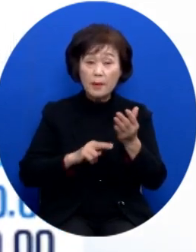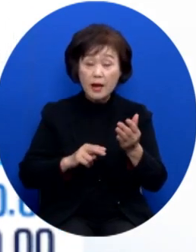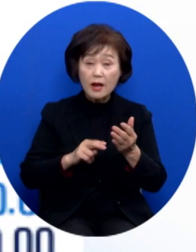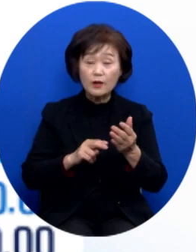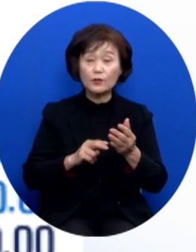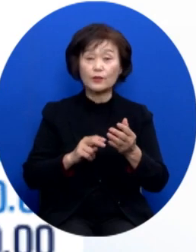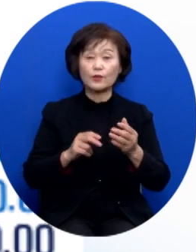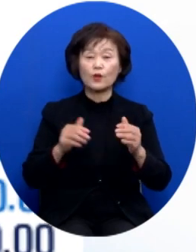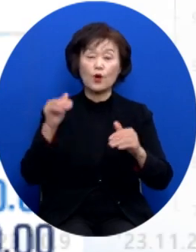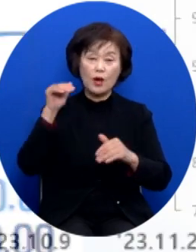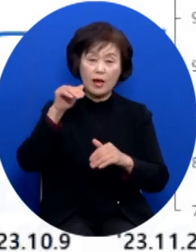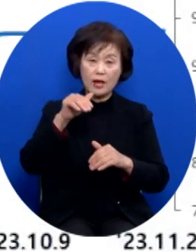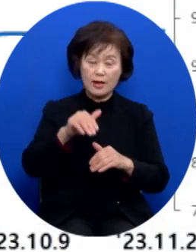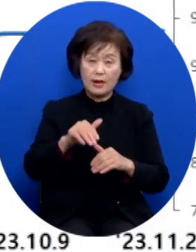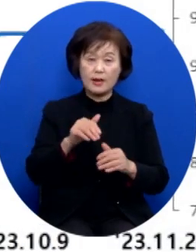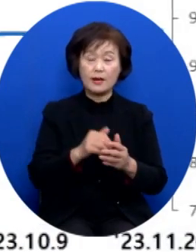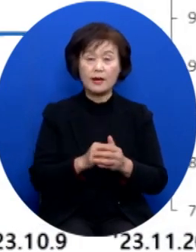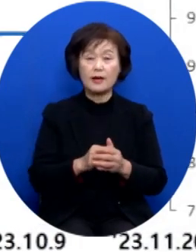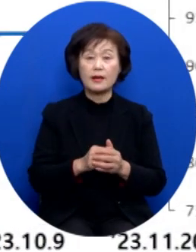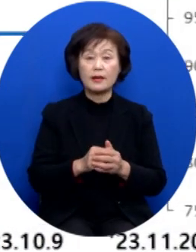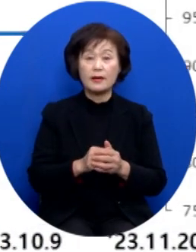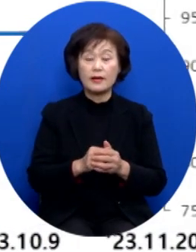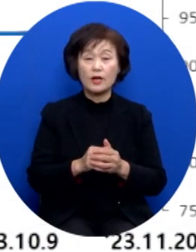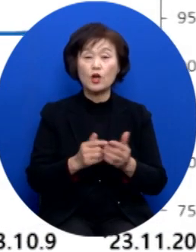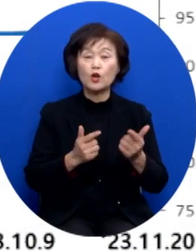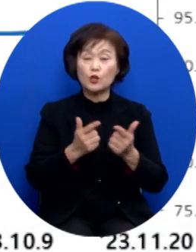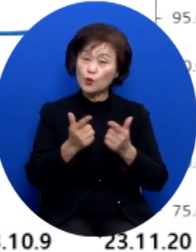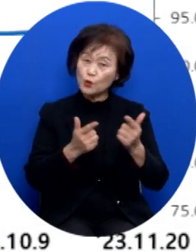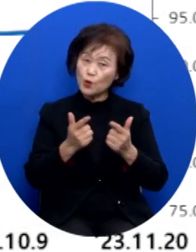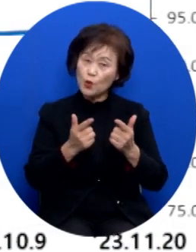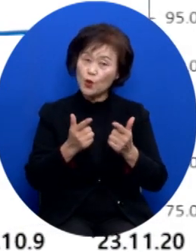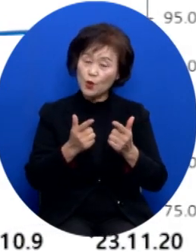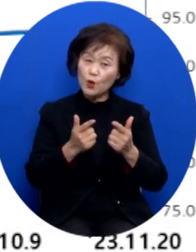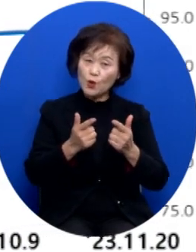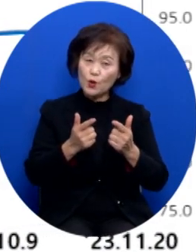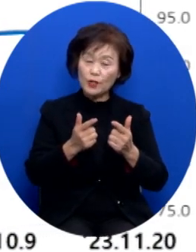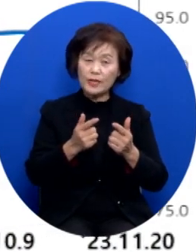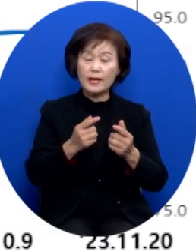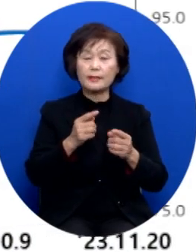하락 전환하면서 부동산 시장이 조정 국면에 들어갔다는 분석이 나오고 있습니다.